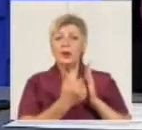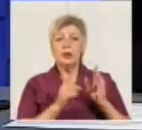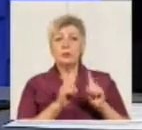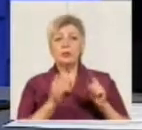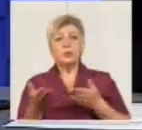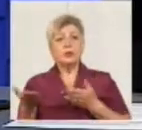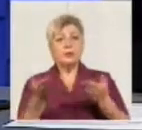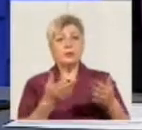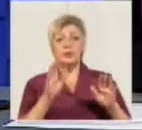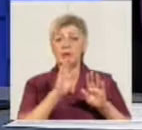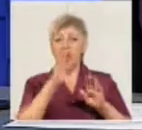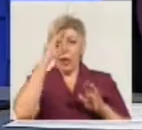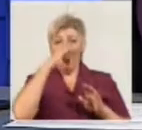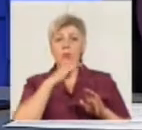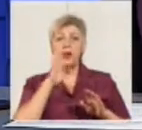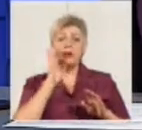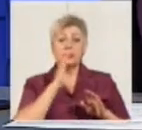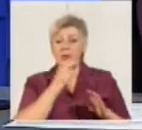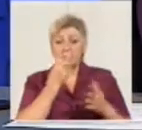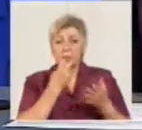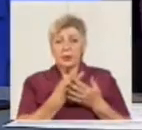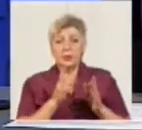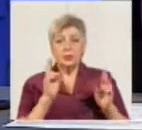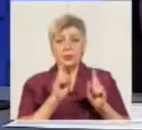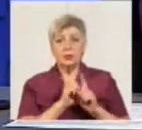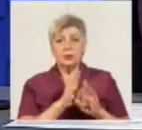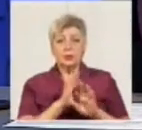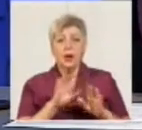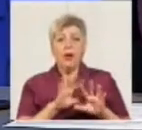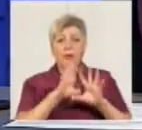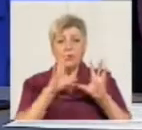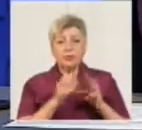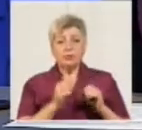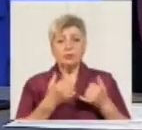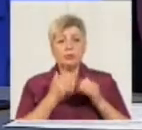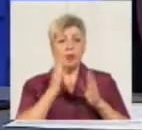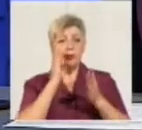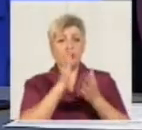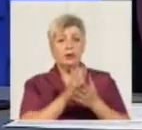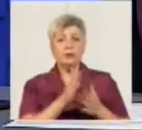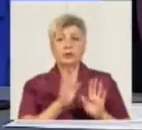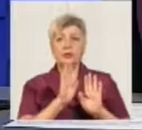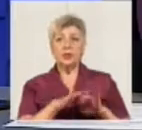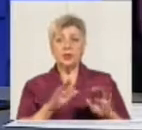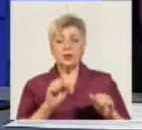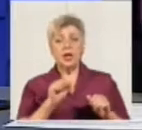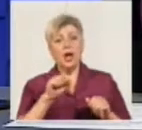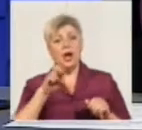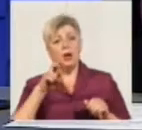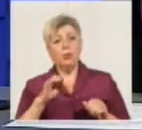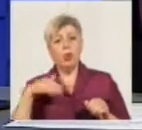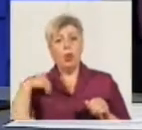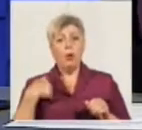такими програмами. Основна увага направлена все-таки на дітей або вдов з дітьми. От для